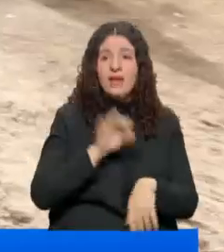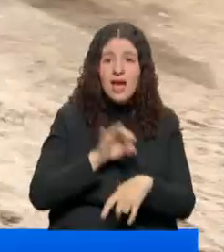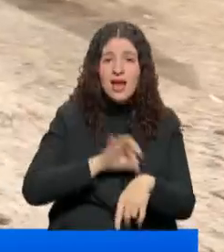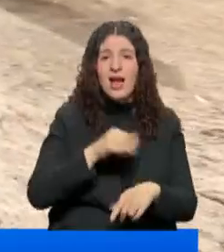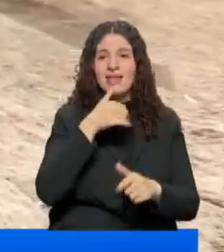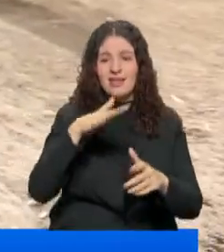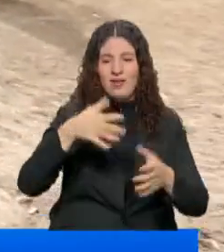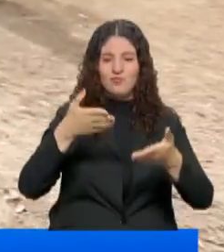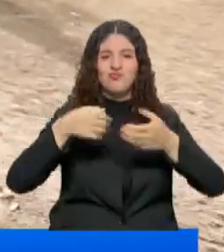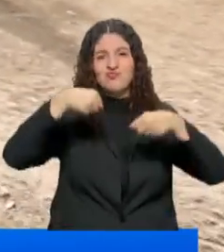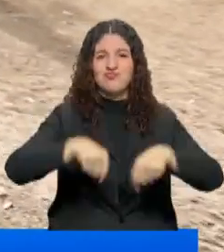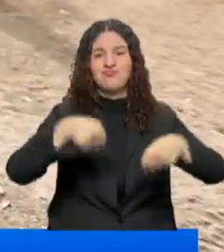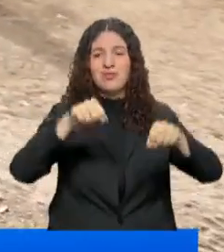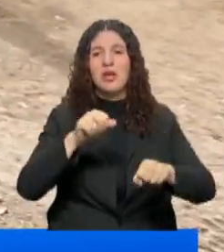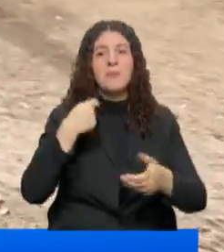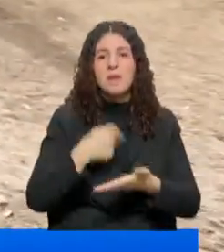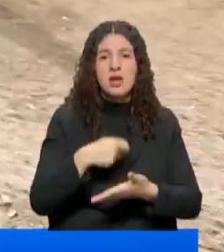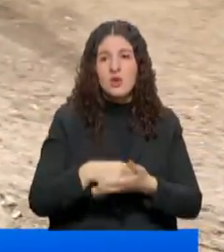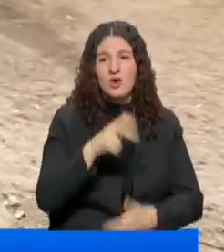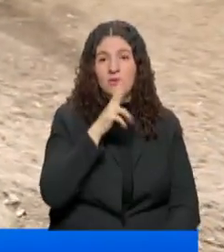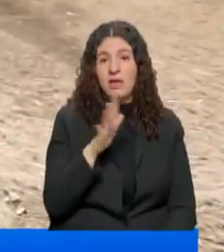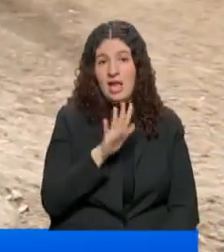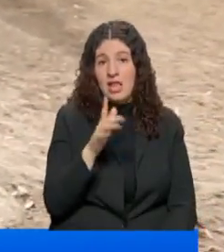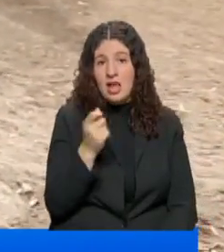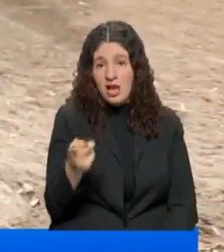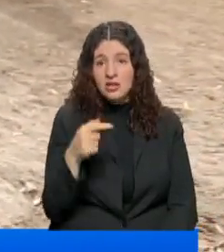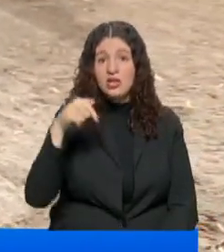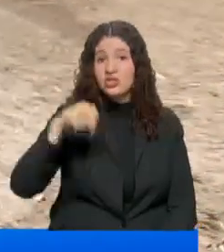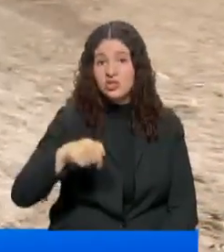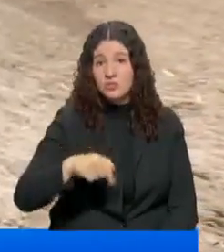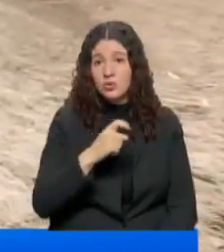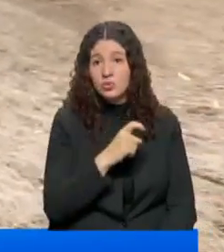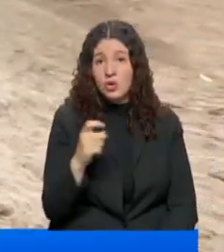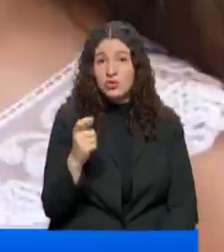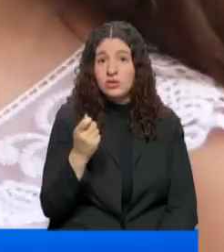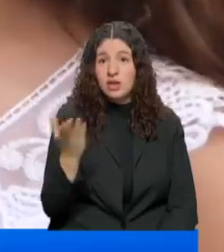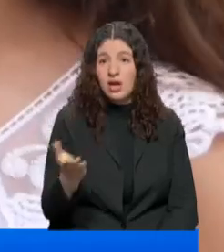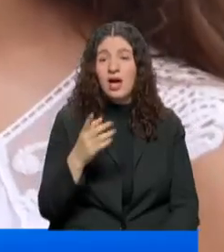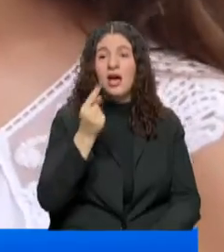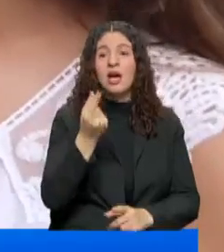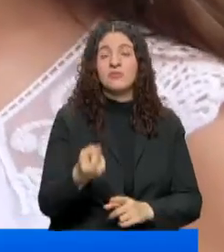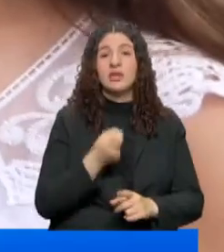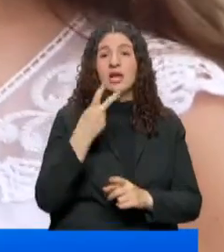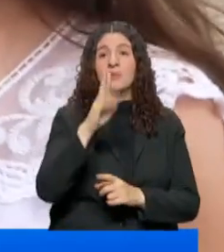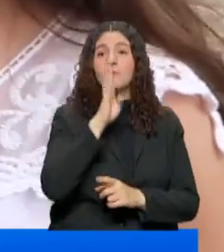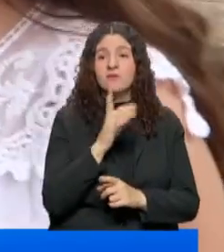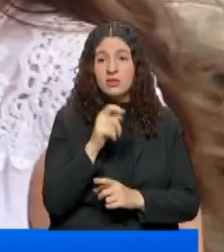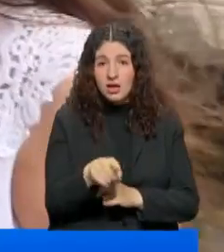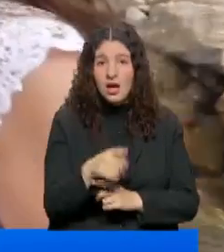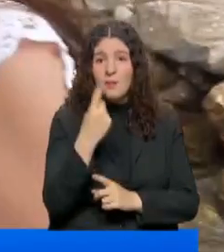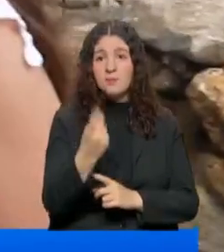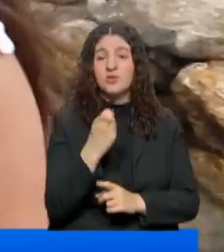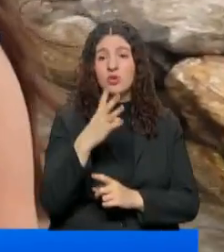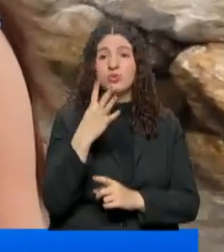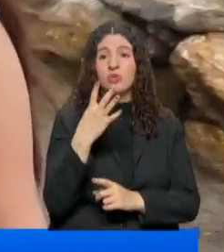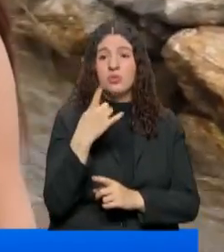dakikalığına denizde jet ski turu atmanın bedeli 350 liraydı, şimdi 900 lira. Yarım saat 2400 TL, bir